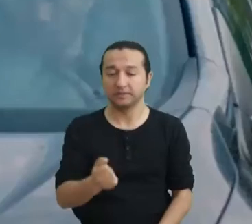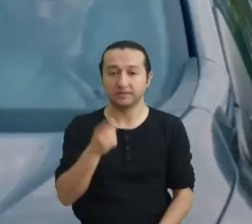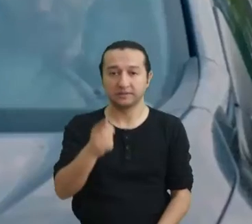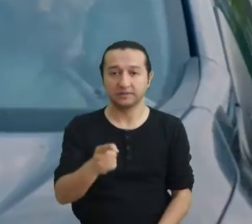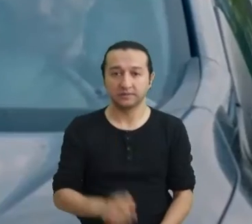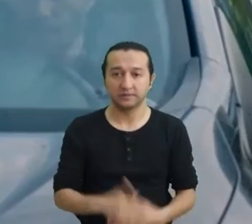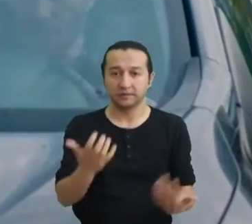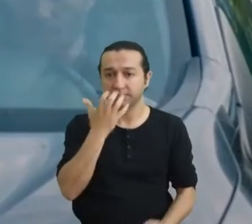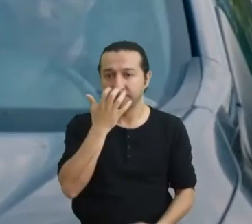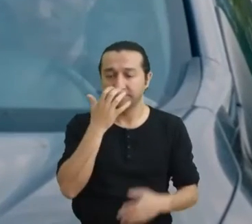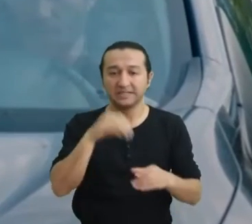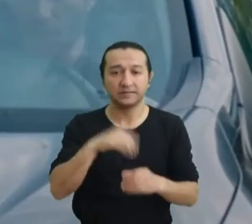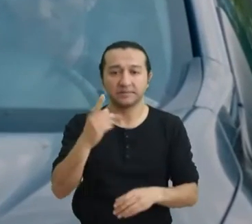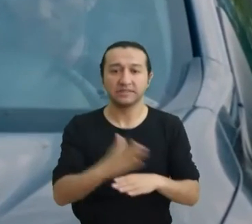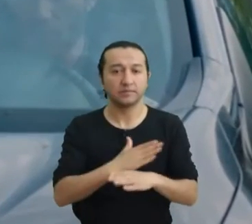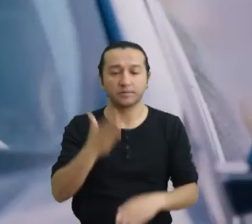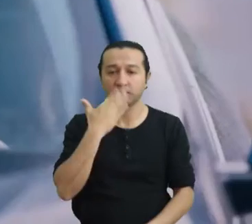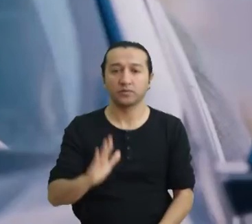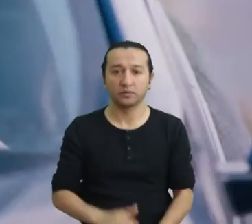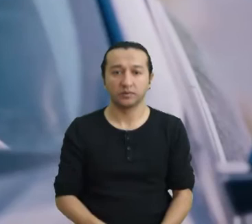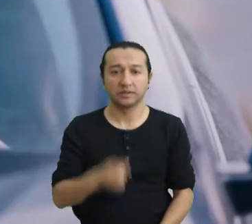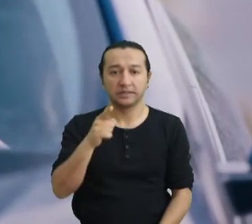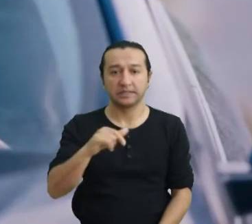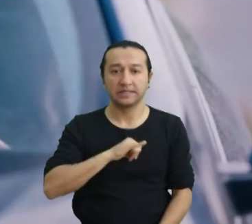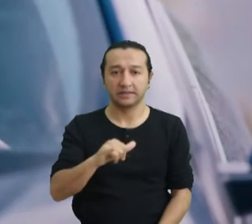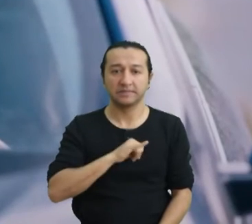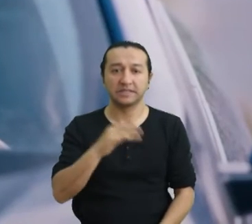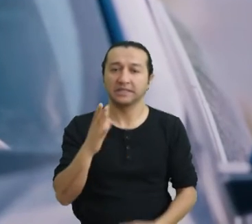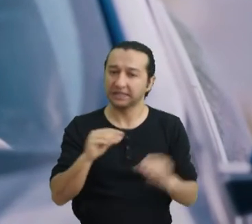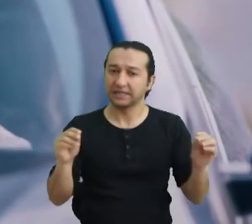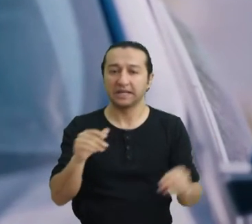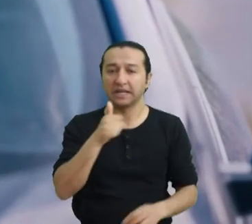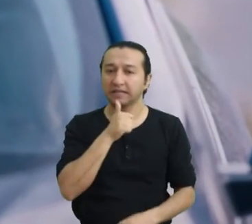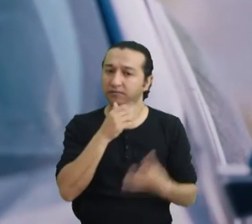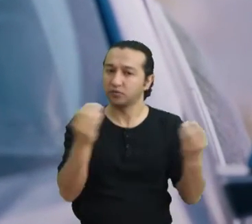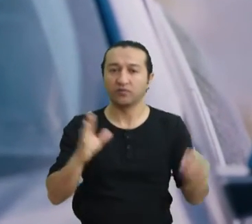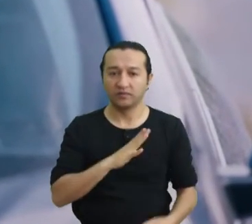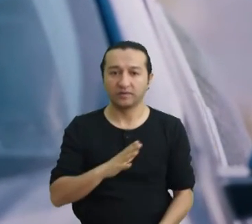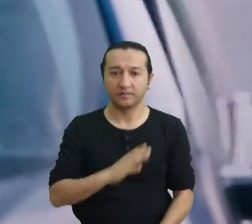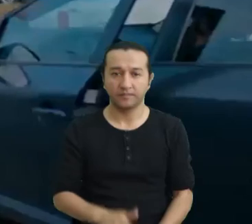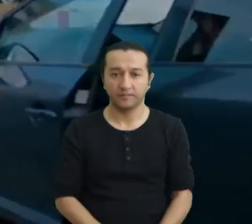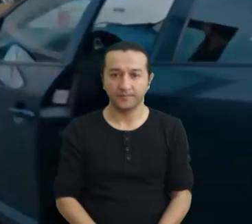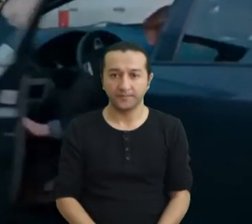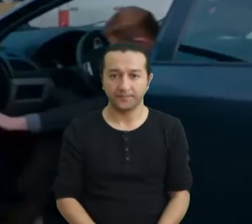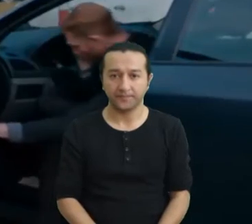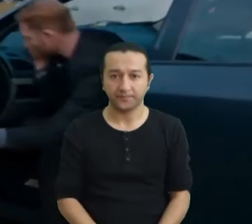bekleyeceğiz. Beklememiz için bir sebep yok. Yanımızda yeterli adam var.